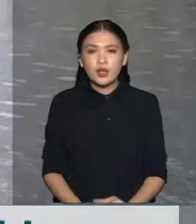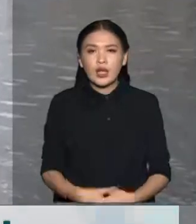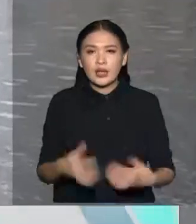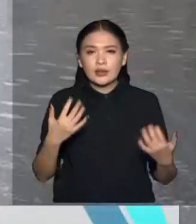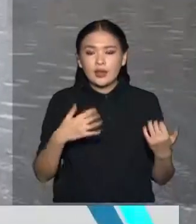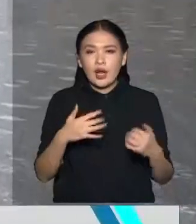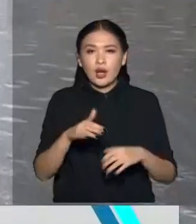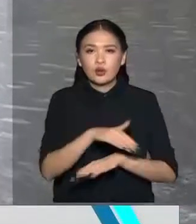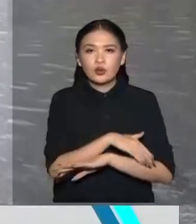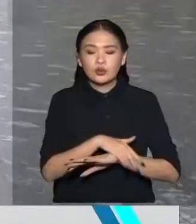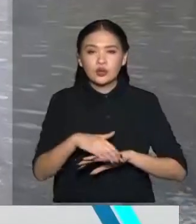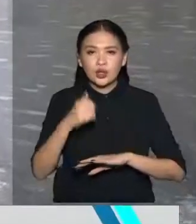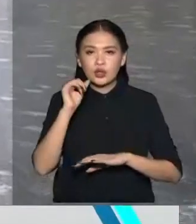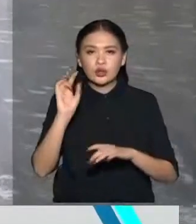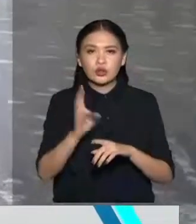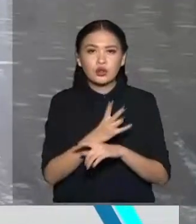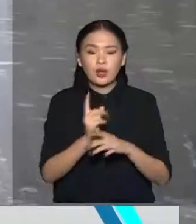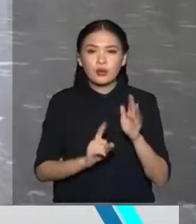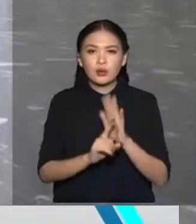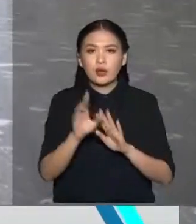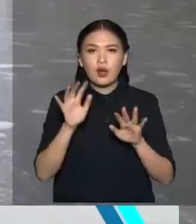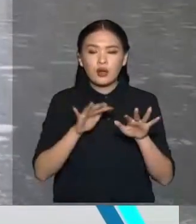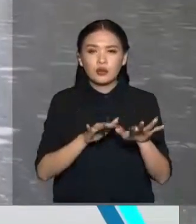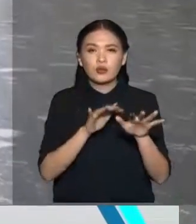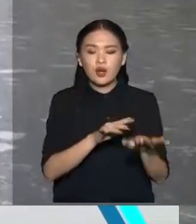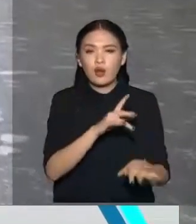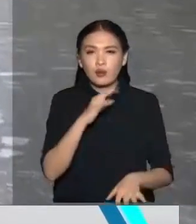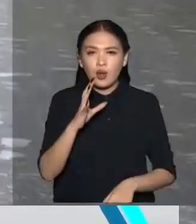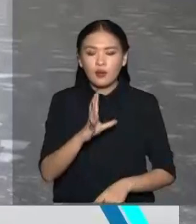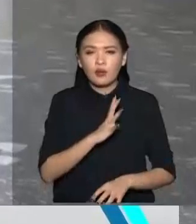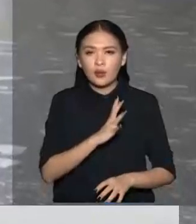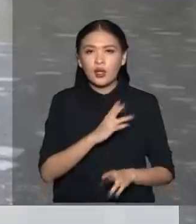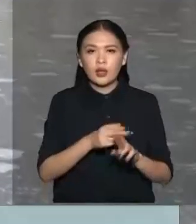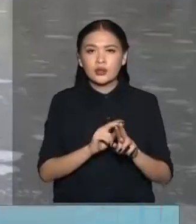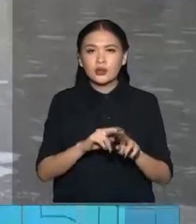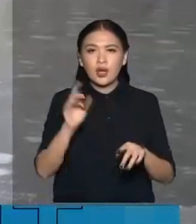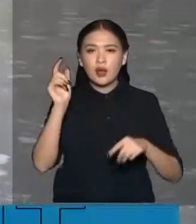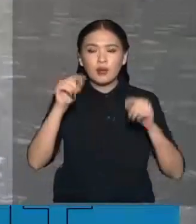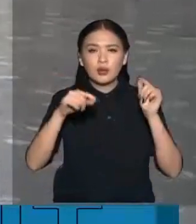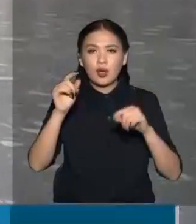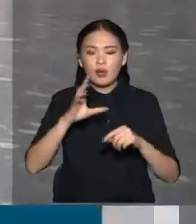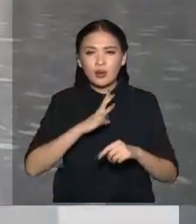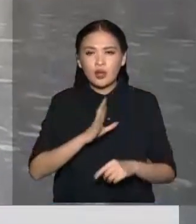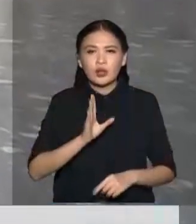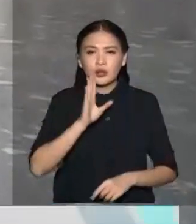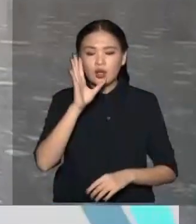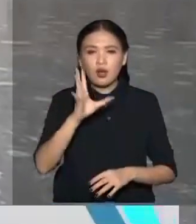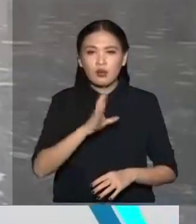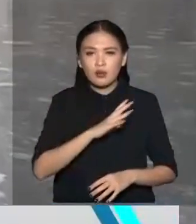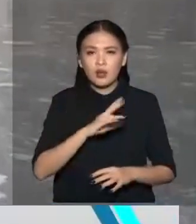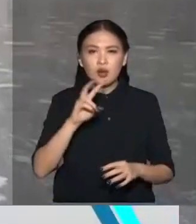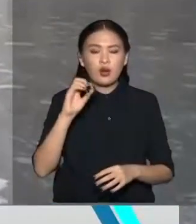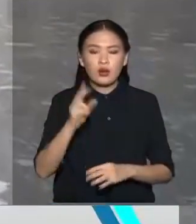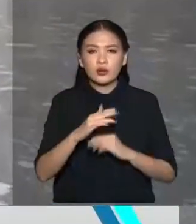Тараздың көшелері кеше түннен бері кептеліске толы. Кешқұрым майдалап жанған жауын таңға жуық көктайғақ мұзға